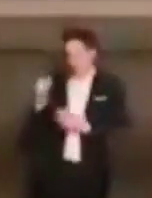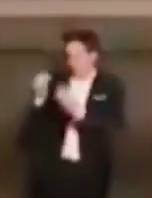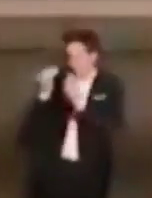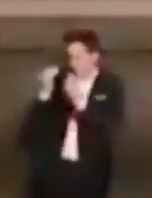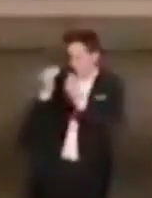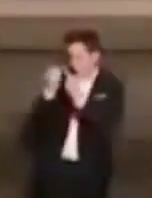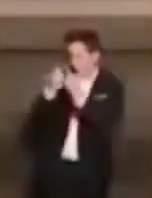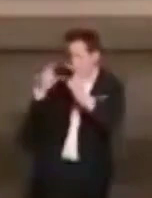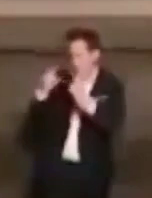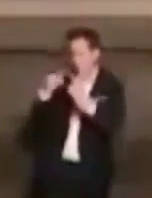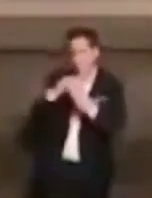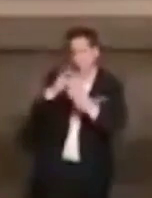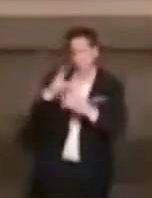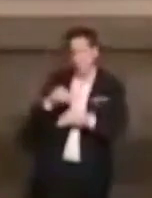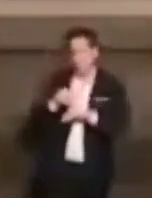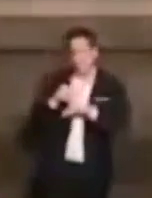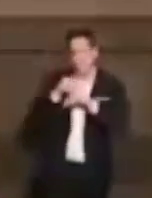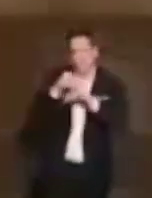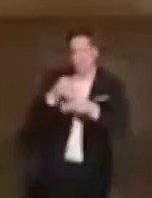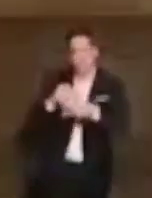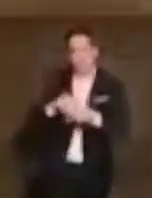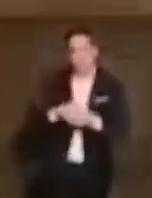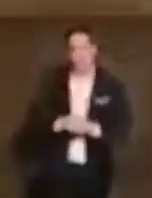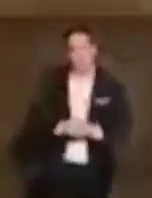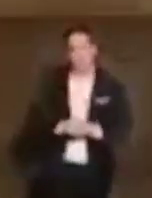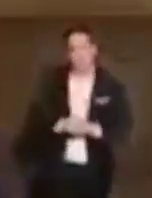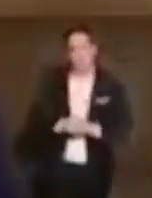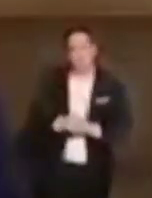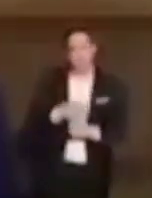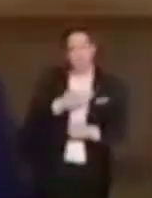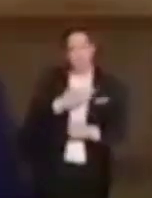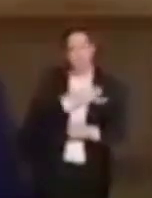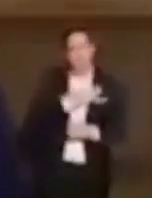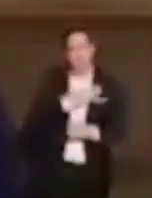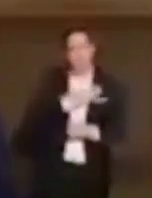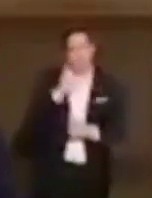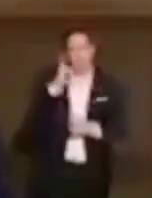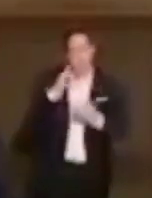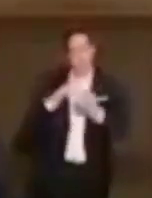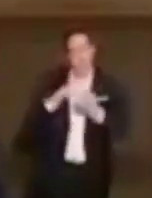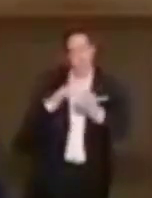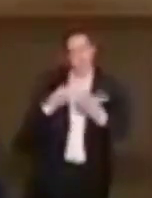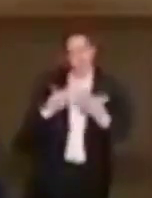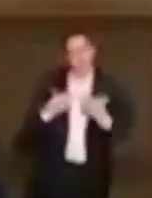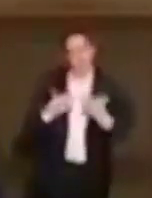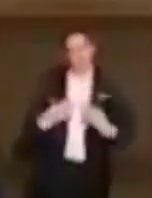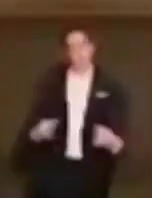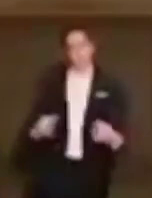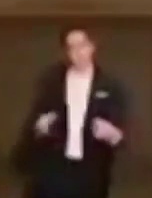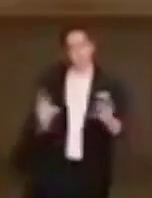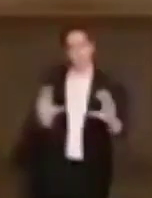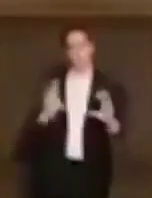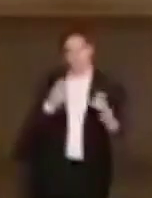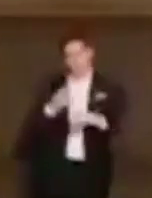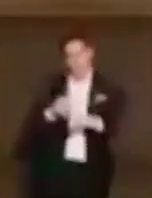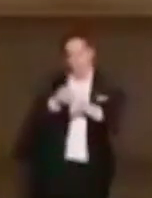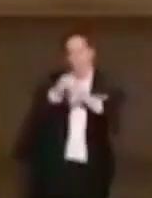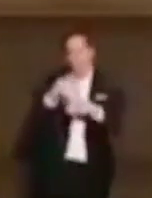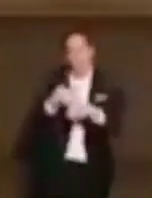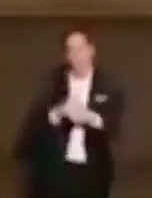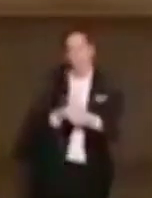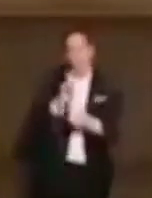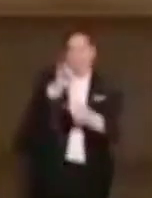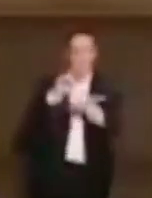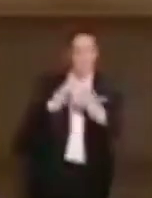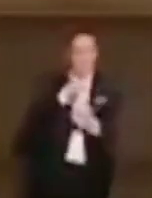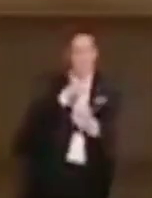آیا اینطور پیامبرتان را ترسیم میکنید؟ آیا این همان پیامبری است که برای ما ترسیم